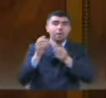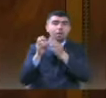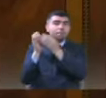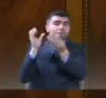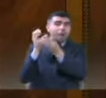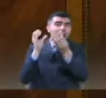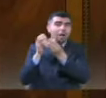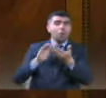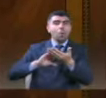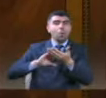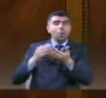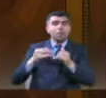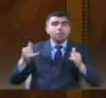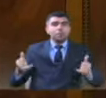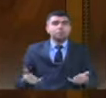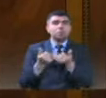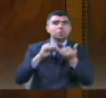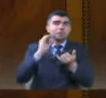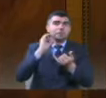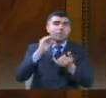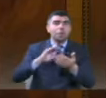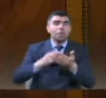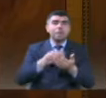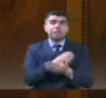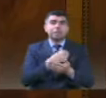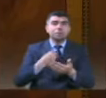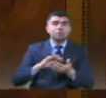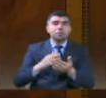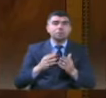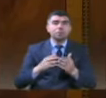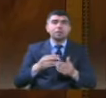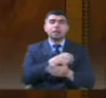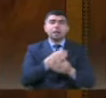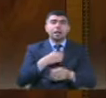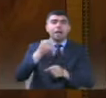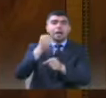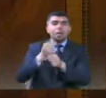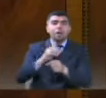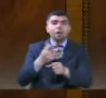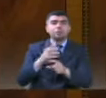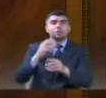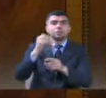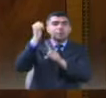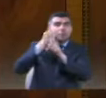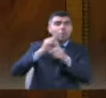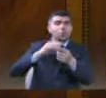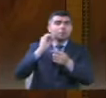والترفيه ومعالجة الإشكاليات المتعلقة بالصحة والسلامة المهنية وطب الشغل والوقاية من الأخطار المهنية.